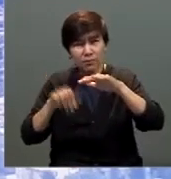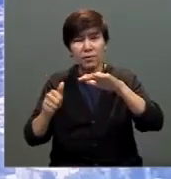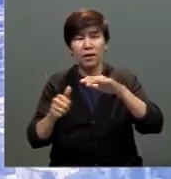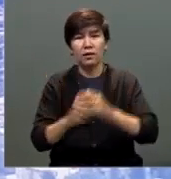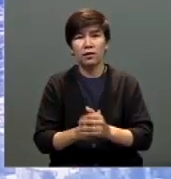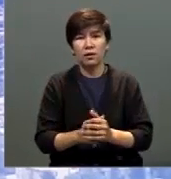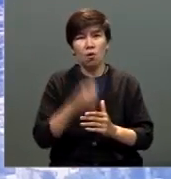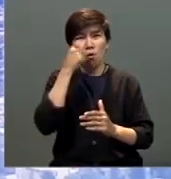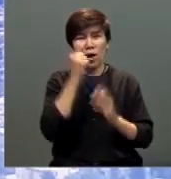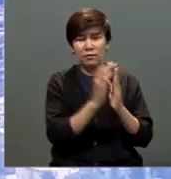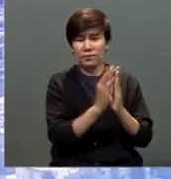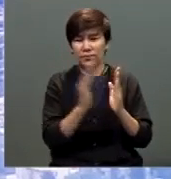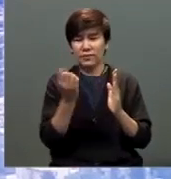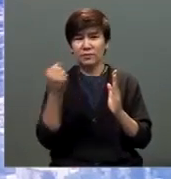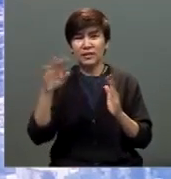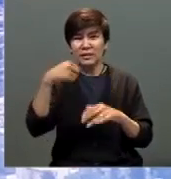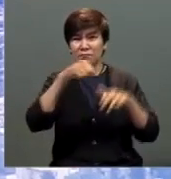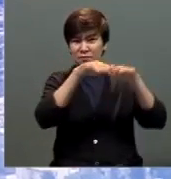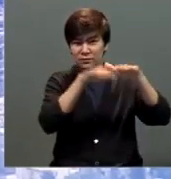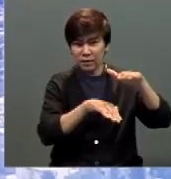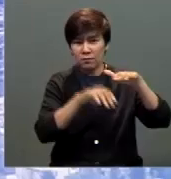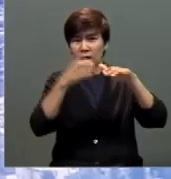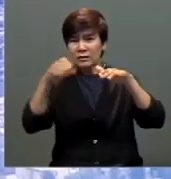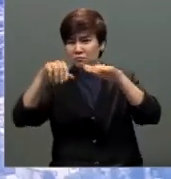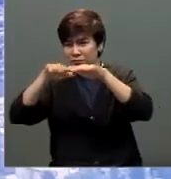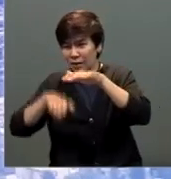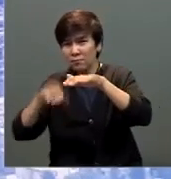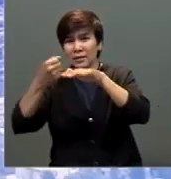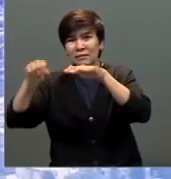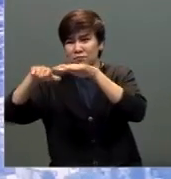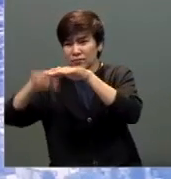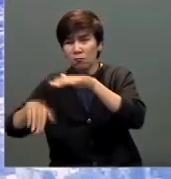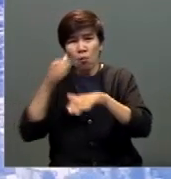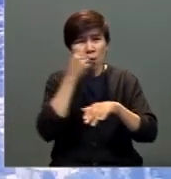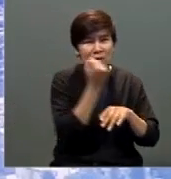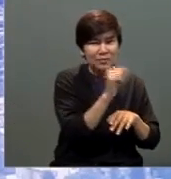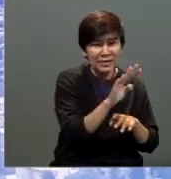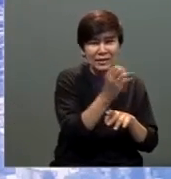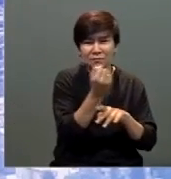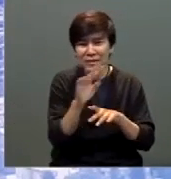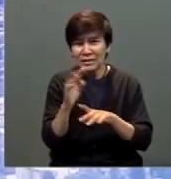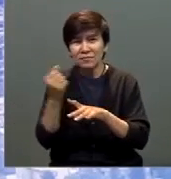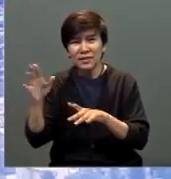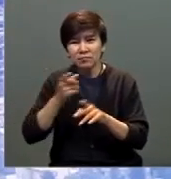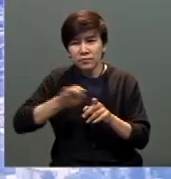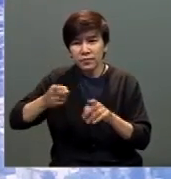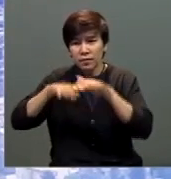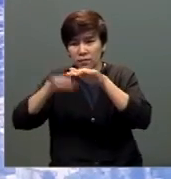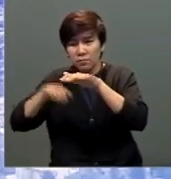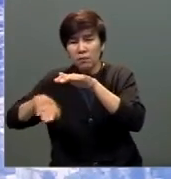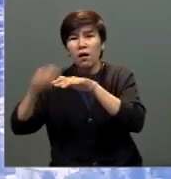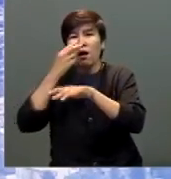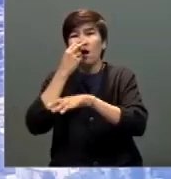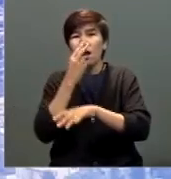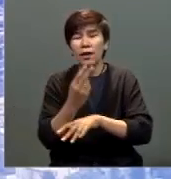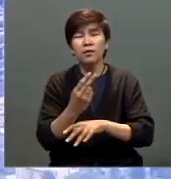ำ10อีก14วันนะครับเราจะเห็นหน้าเห็นหลังเห็นว่าสถานการณ์เป็นอย่างไ